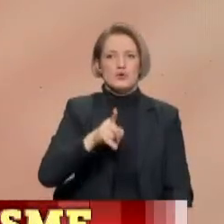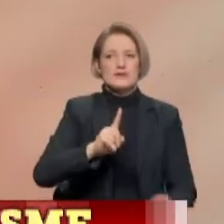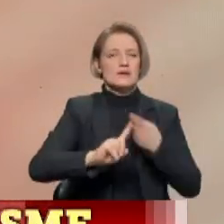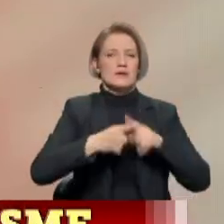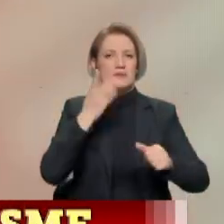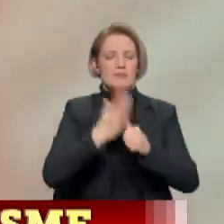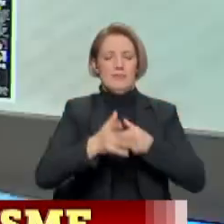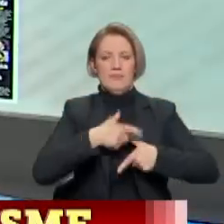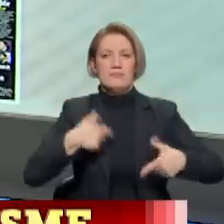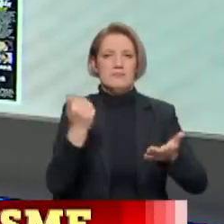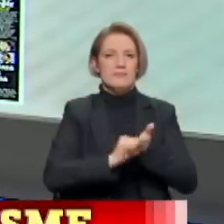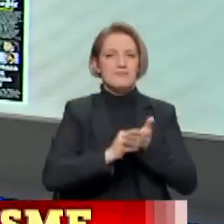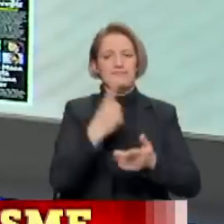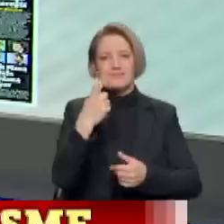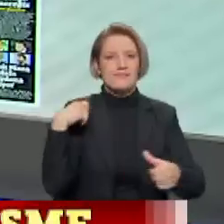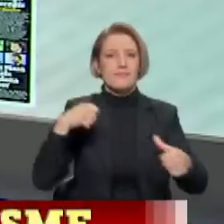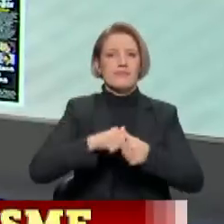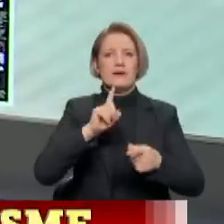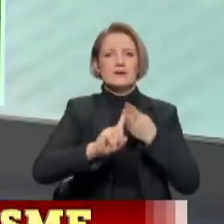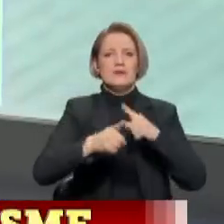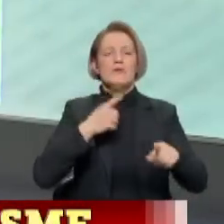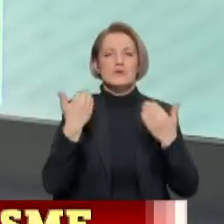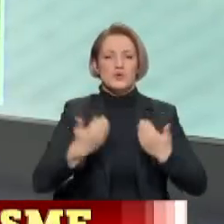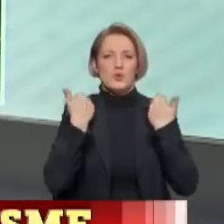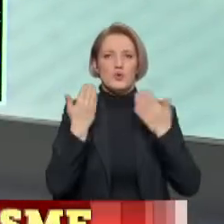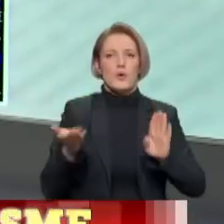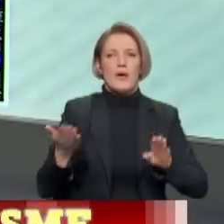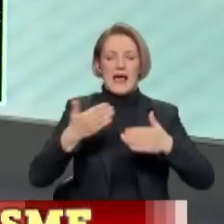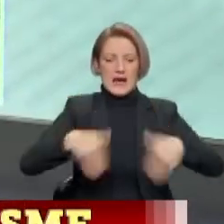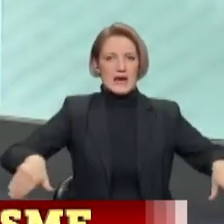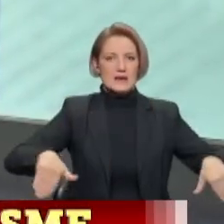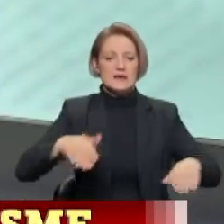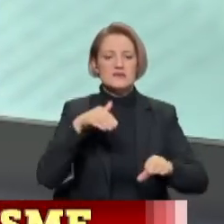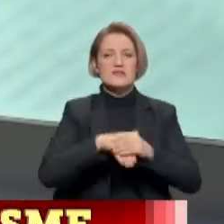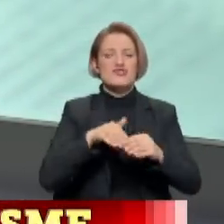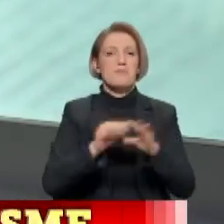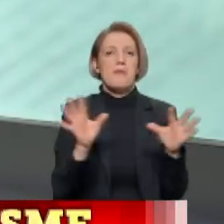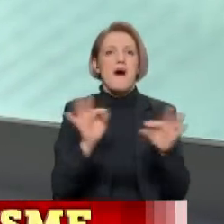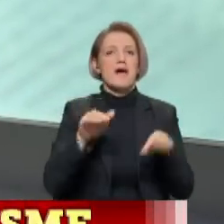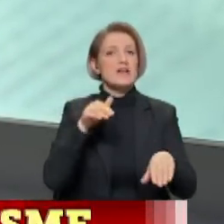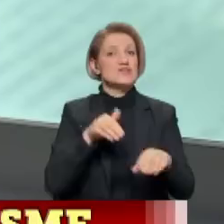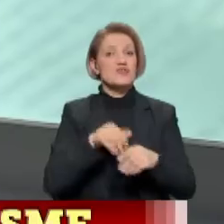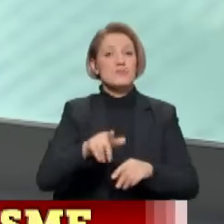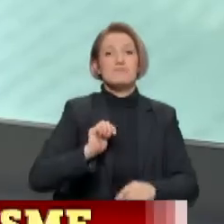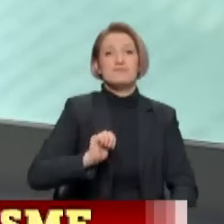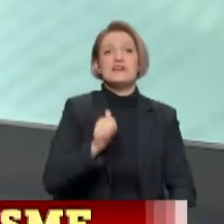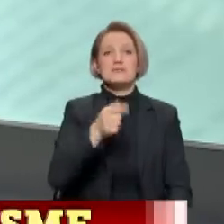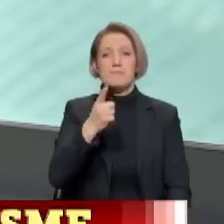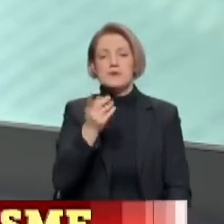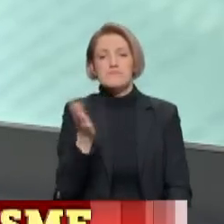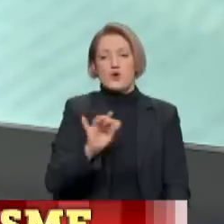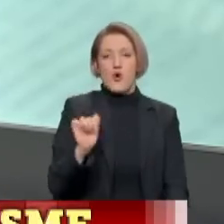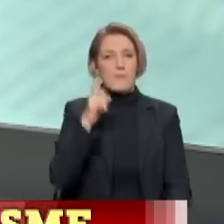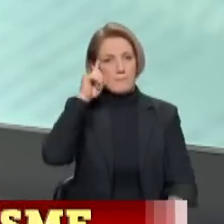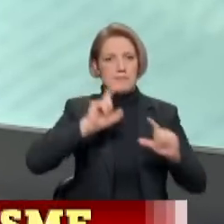yasak. Milli Gazete bir kez daha siyasete hukuk engeli. Seçim, erken seçim, acaba ne zaman, bir başka